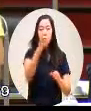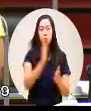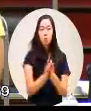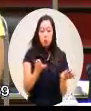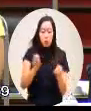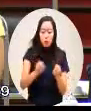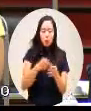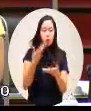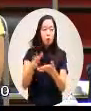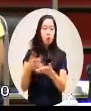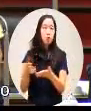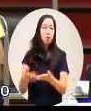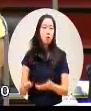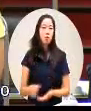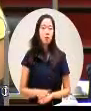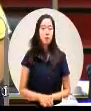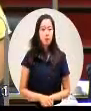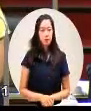卖时间。